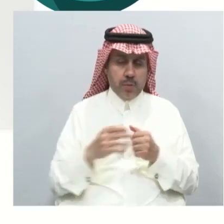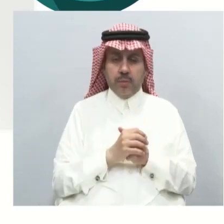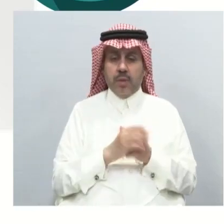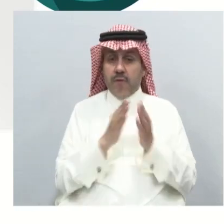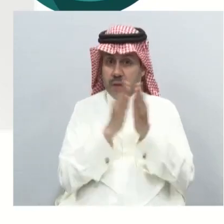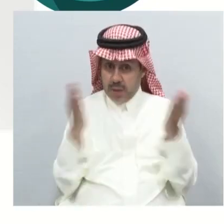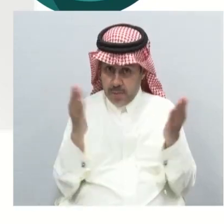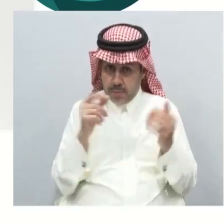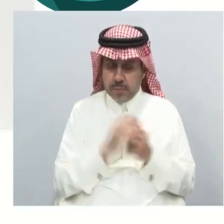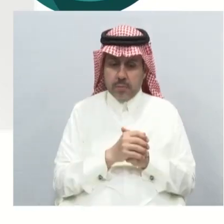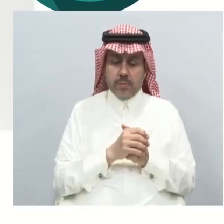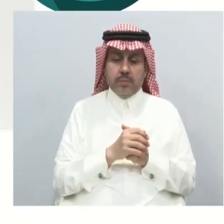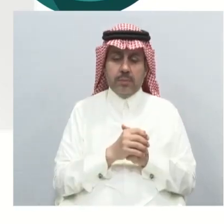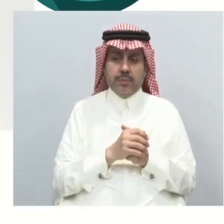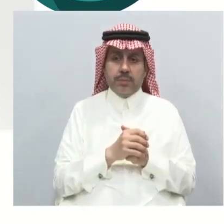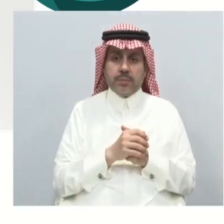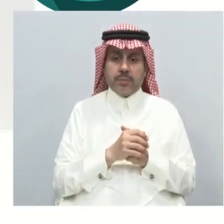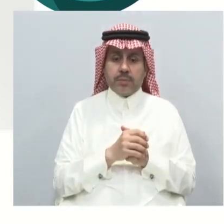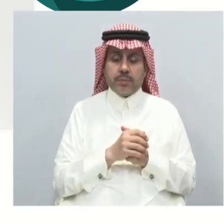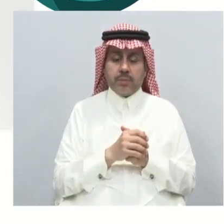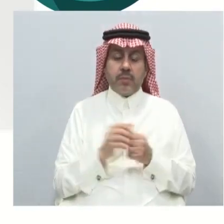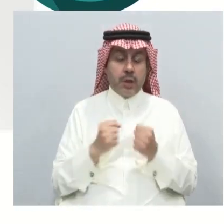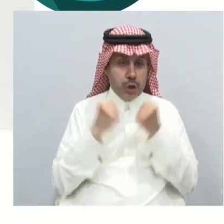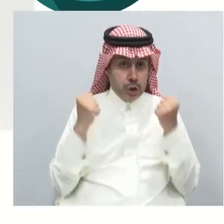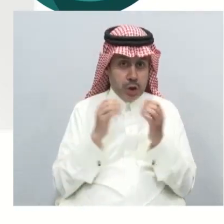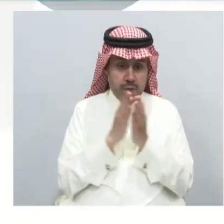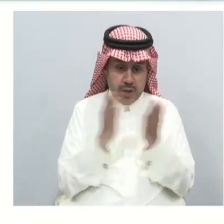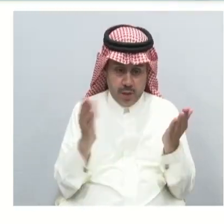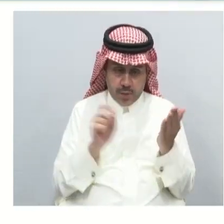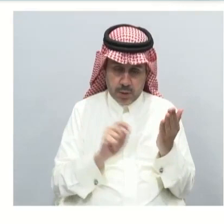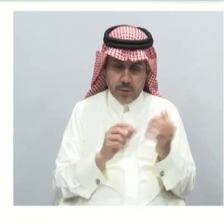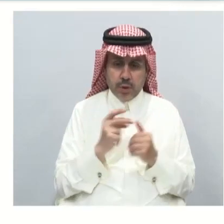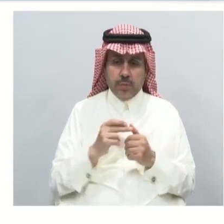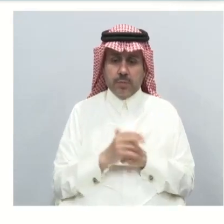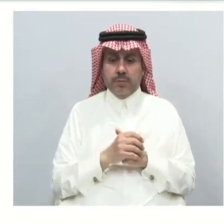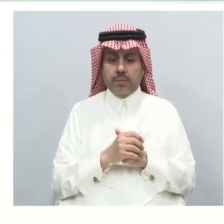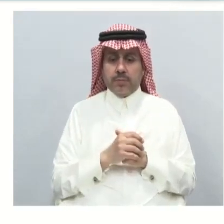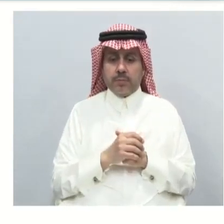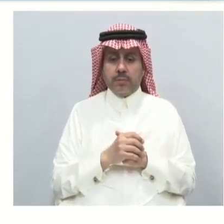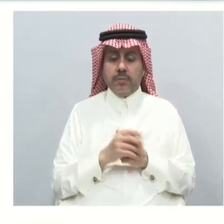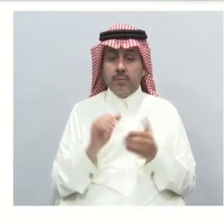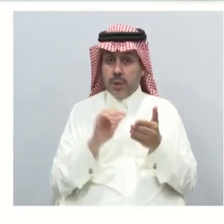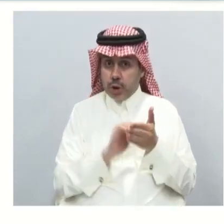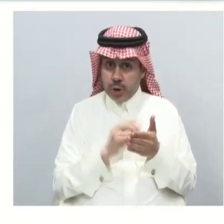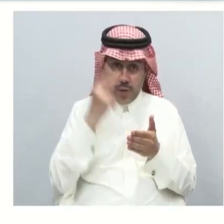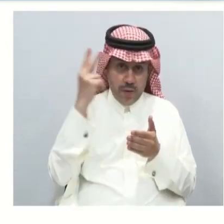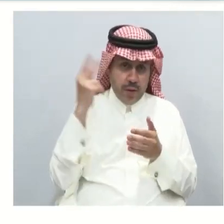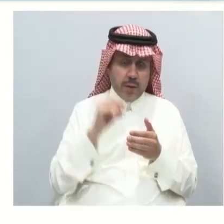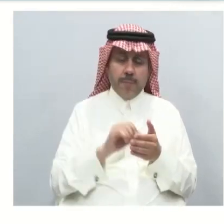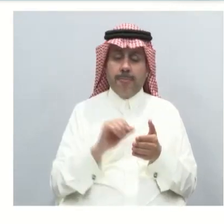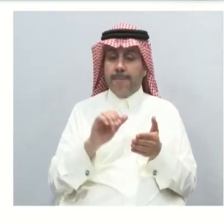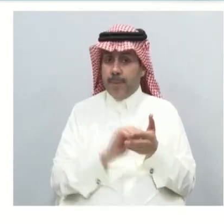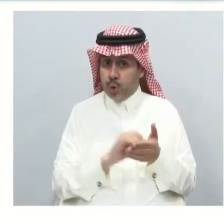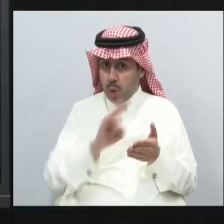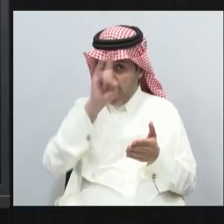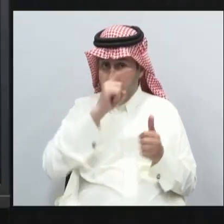تكتب هذا الجواب في النشاط عندكم في الكتاب الشرط الثاني من شروط لا اله